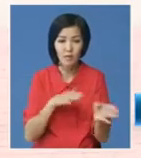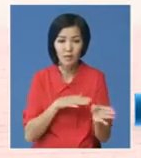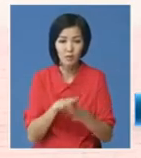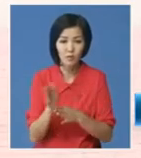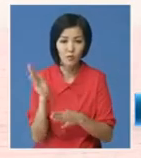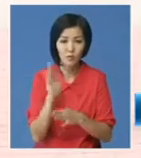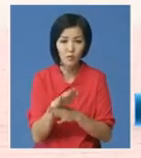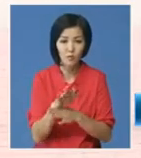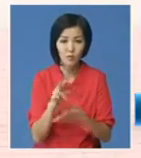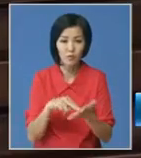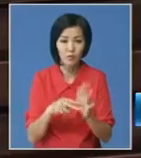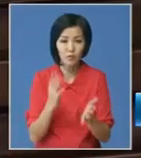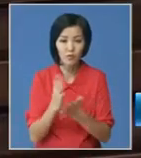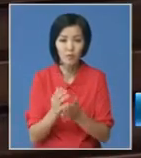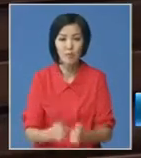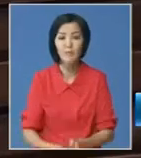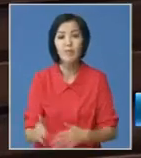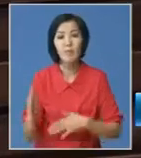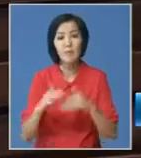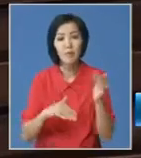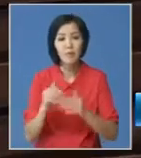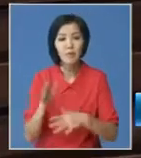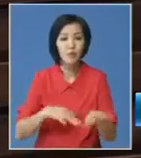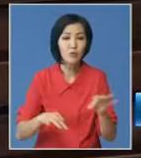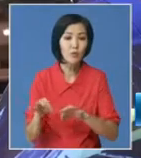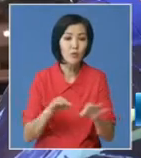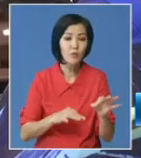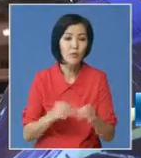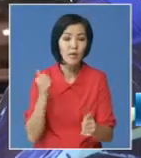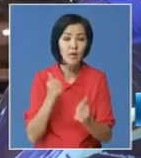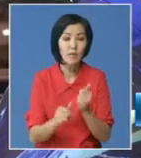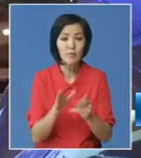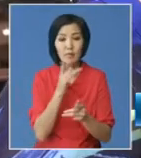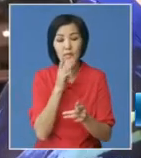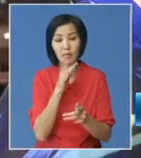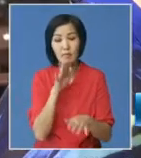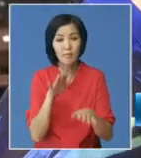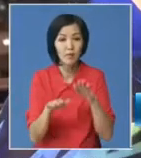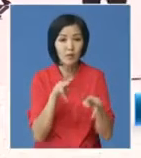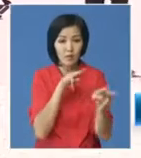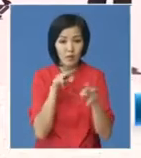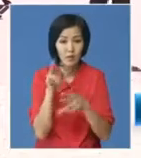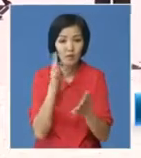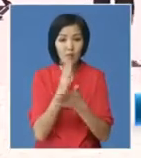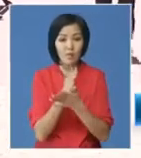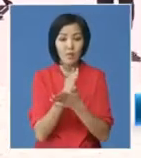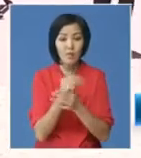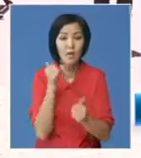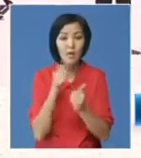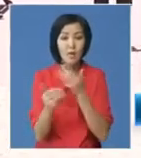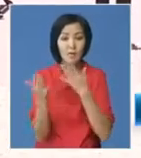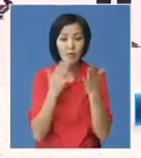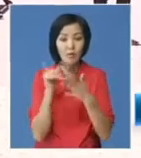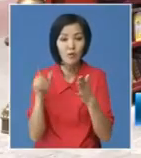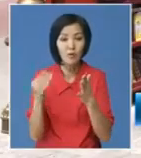толықтыру жоспарланып отыр. Мамандар буккроссинг жобасының әрбір сәтін мониторинг жасап қадағалап отырады. Әрбір оқырман